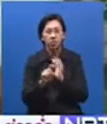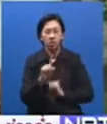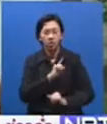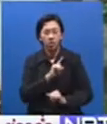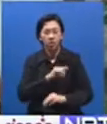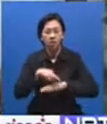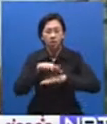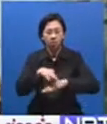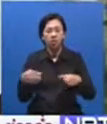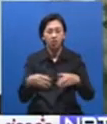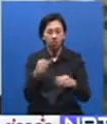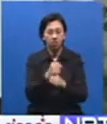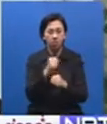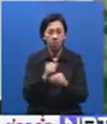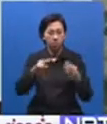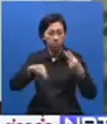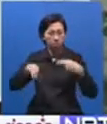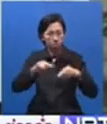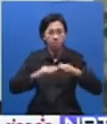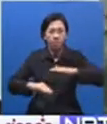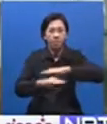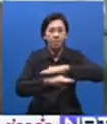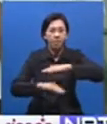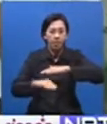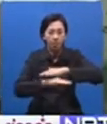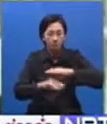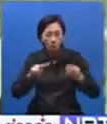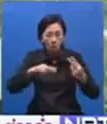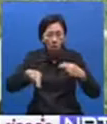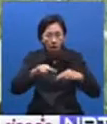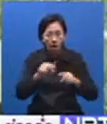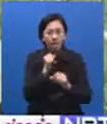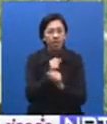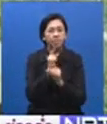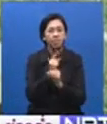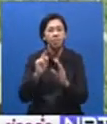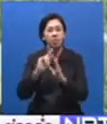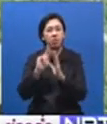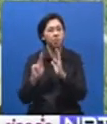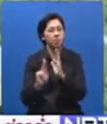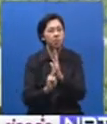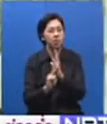แต่งตั้งคณะกรรมการตรวจสอบข้อเท็จจริงอีกครั้งเพื่อดำเนินการตามกฎหมายต่อไปค่ะ